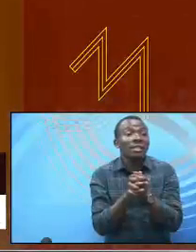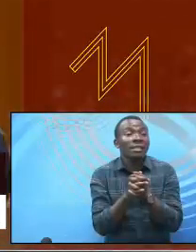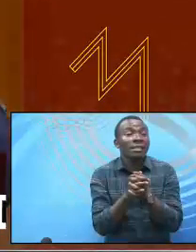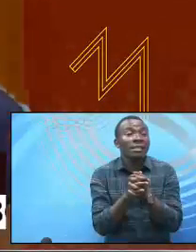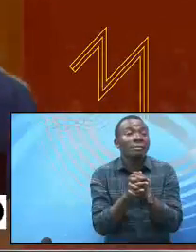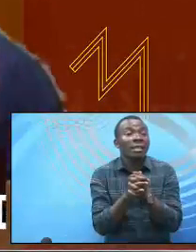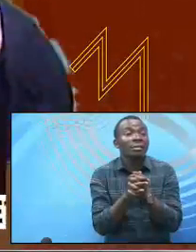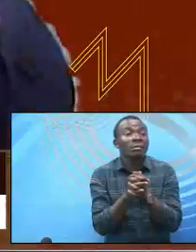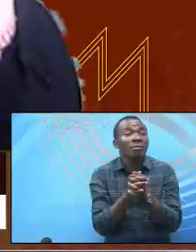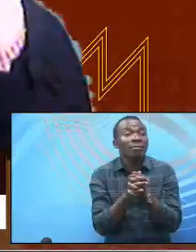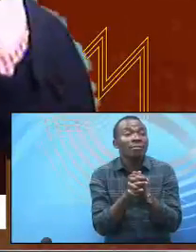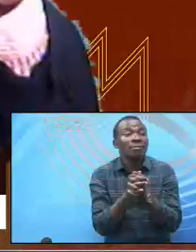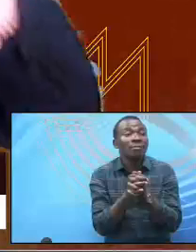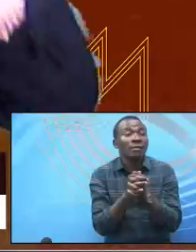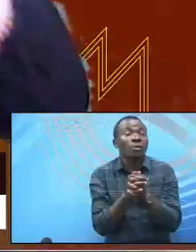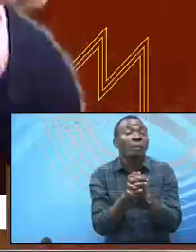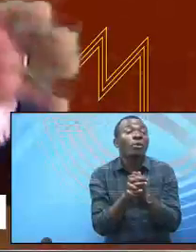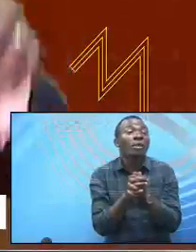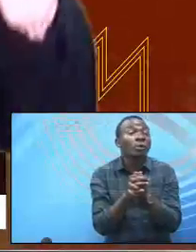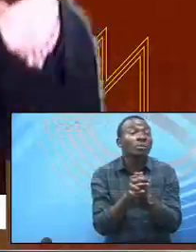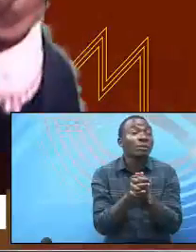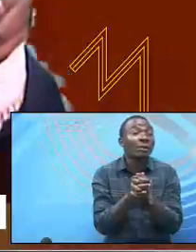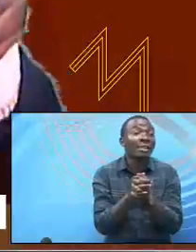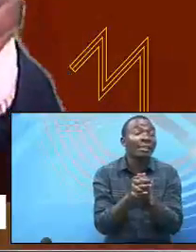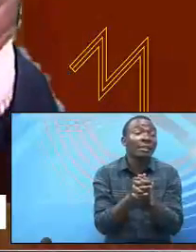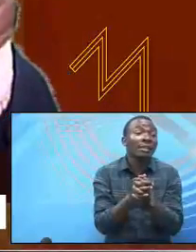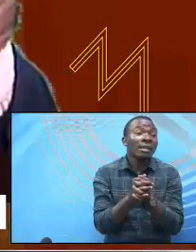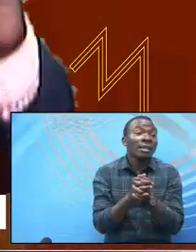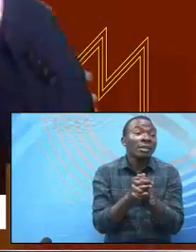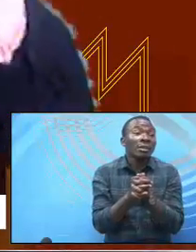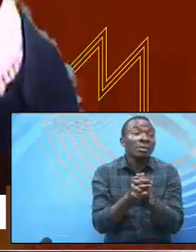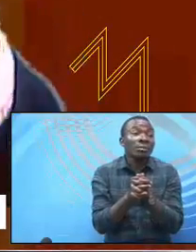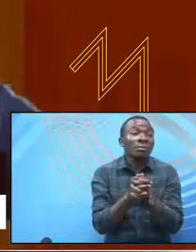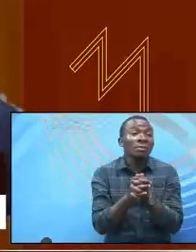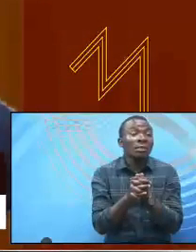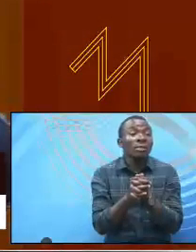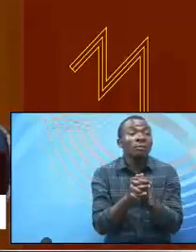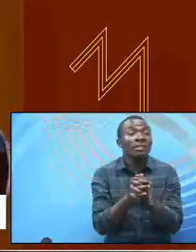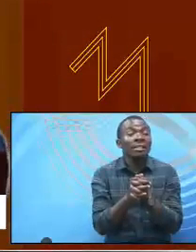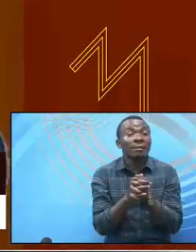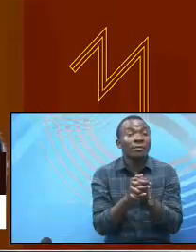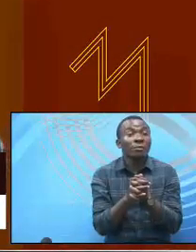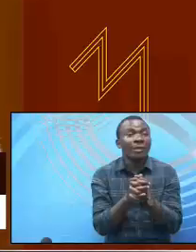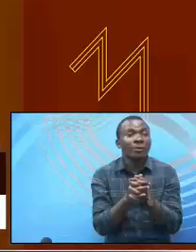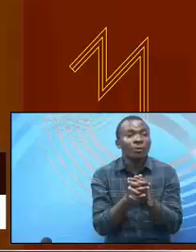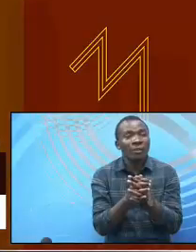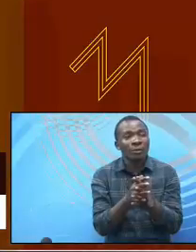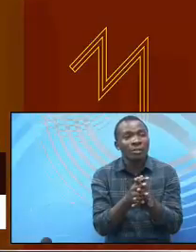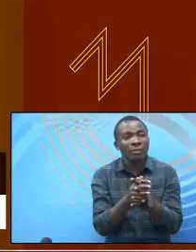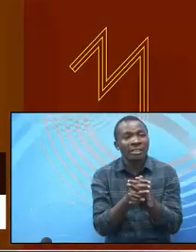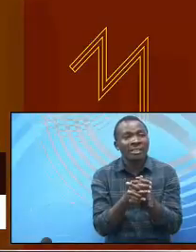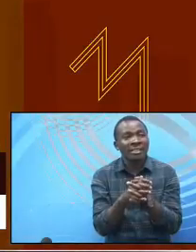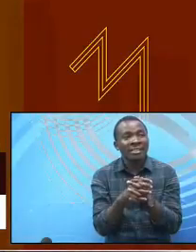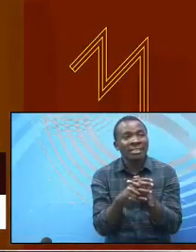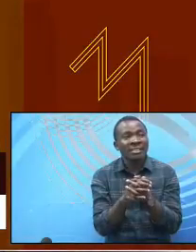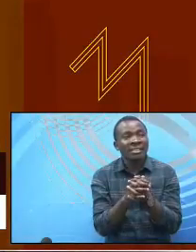nabo ubwabo tukabahugura n'ururimi rw'amarenga kuburyo bashobora kumvikana n'abafite umwe bwo kutumva no